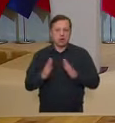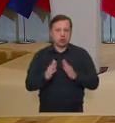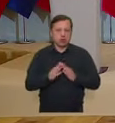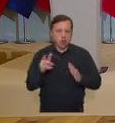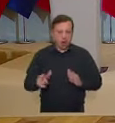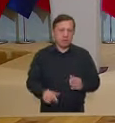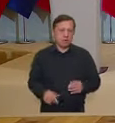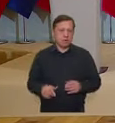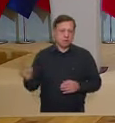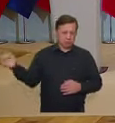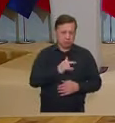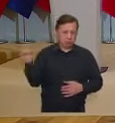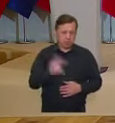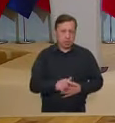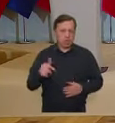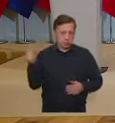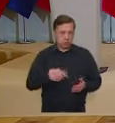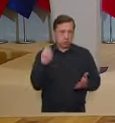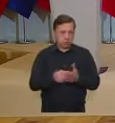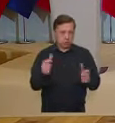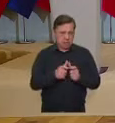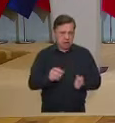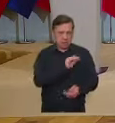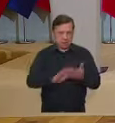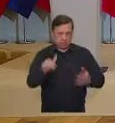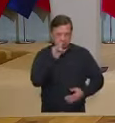dla pasażerów, którzy muszą kupować dzisiaj bilety?